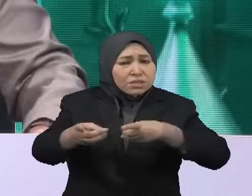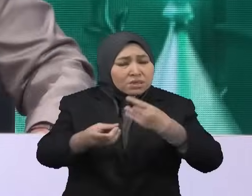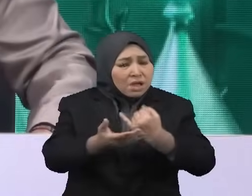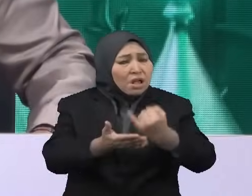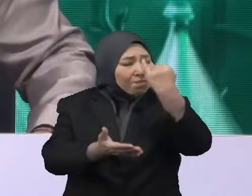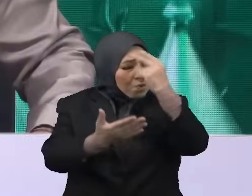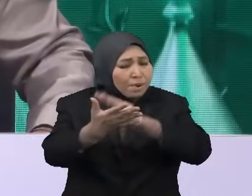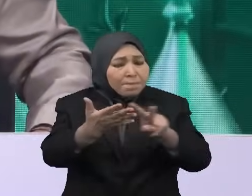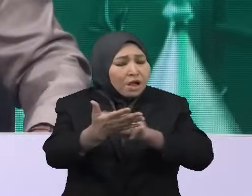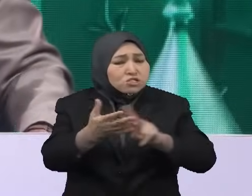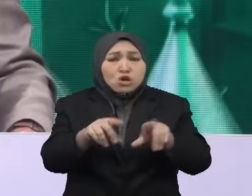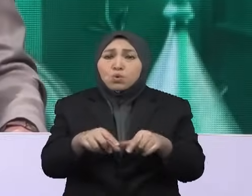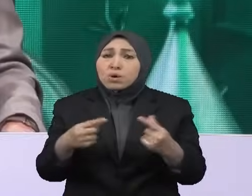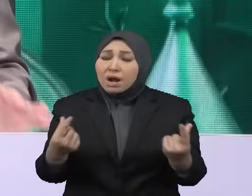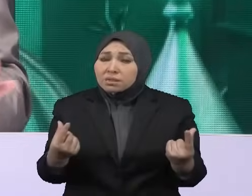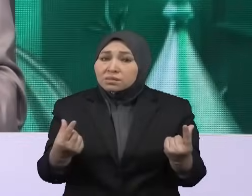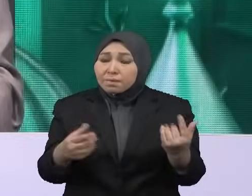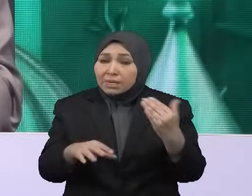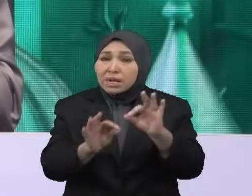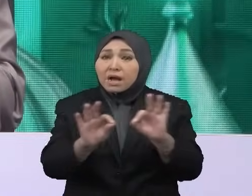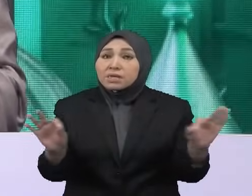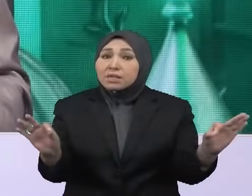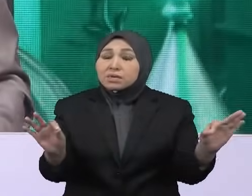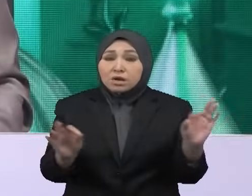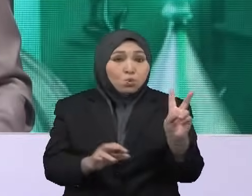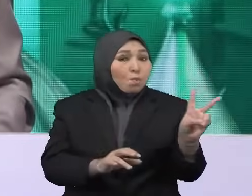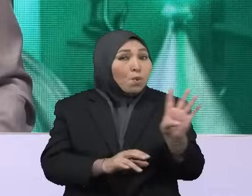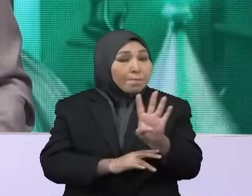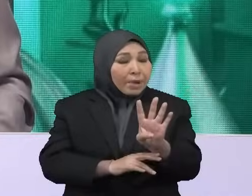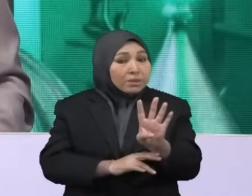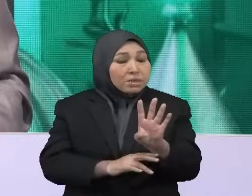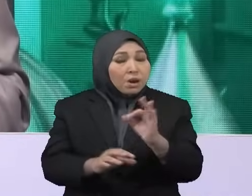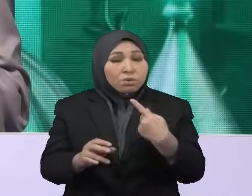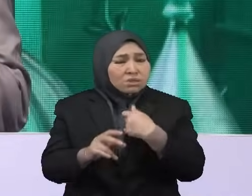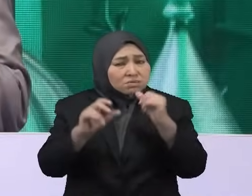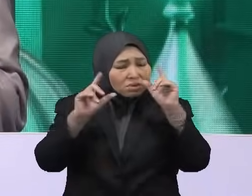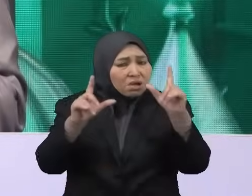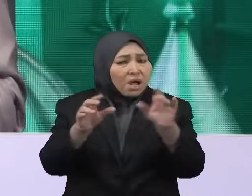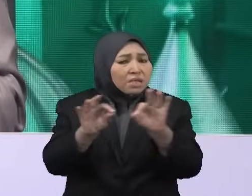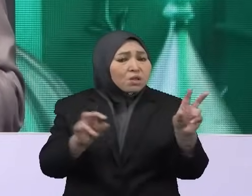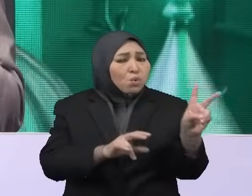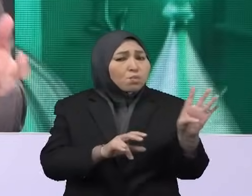ayat Al-Quran. Pada ayat yang ke-24, kalau kita perasan dalam ayat 24 itu, qalu ya